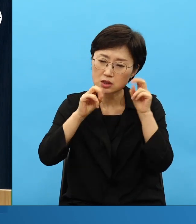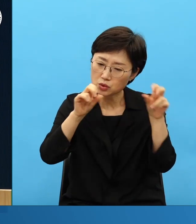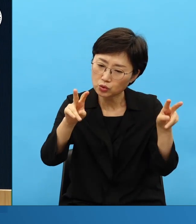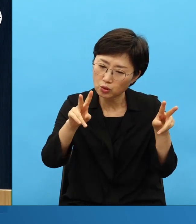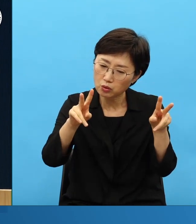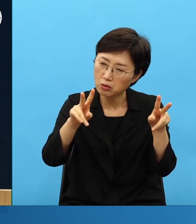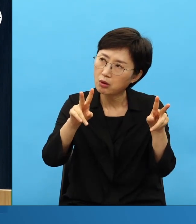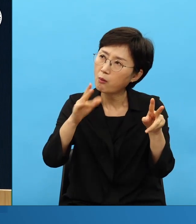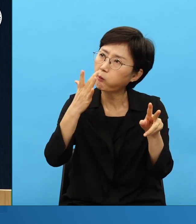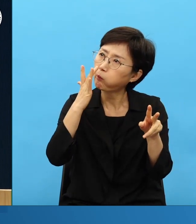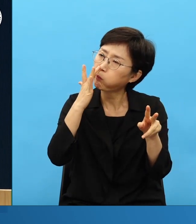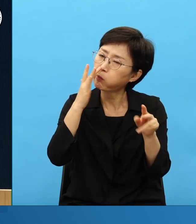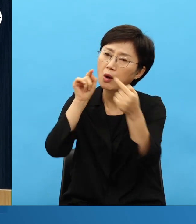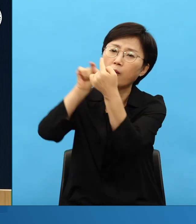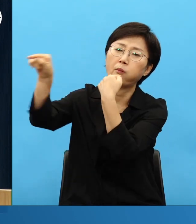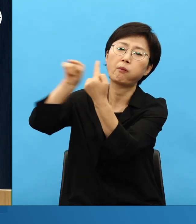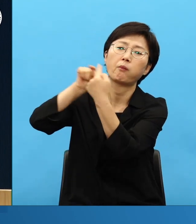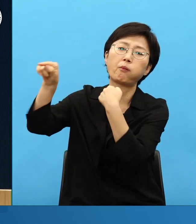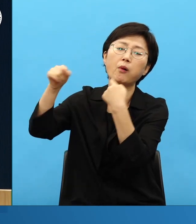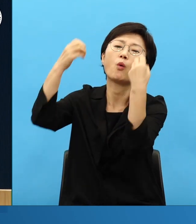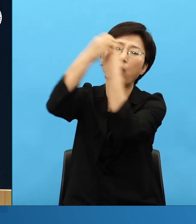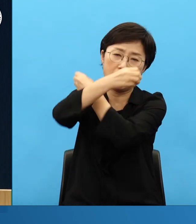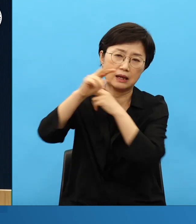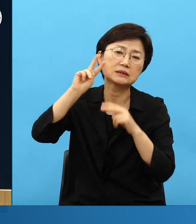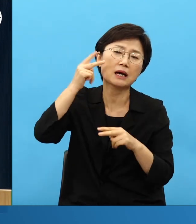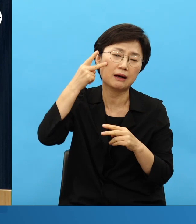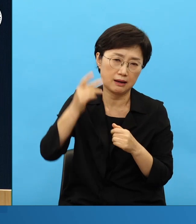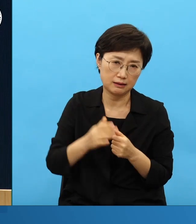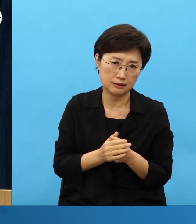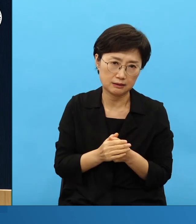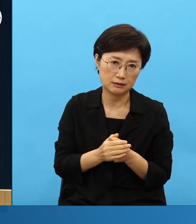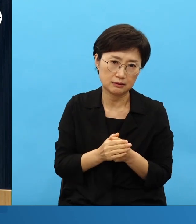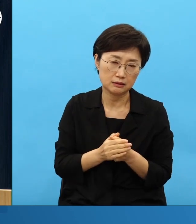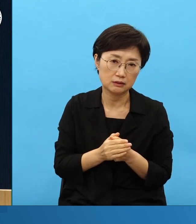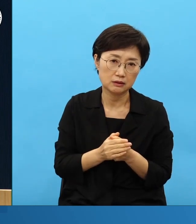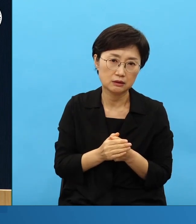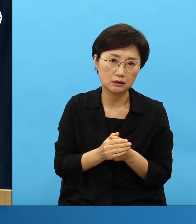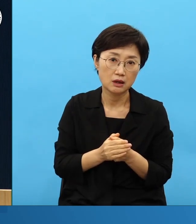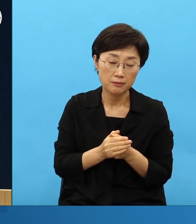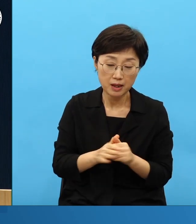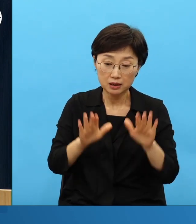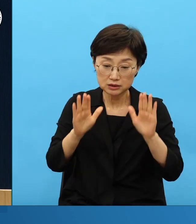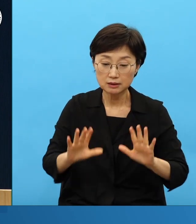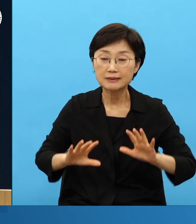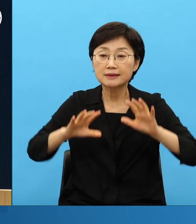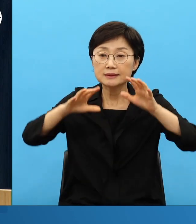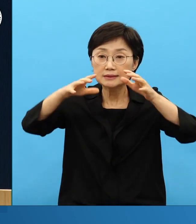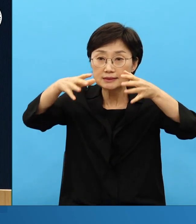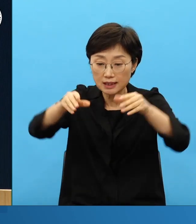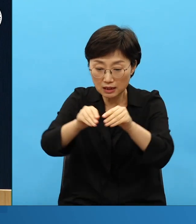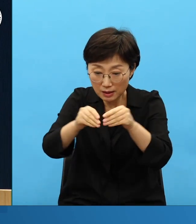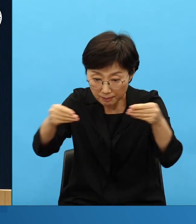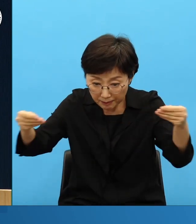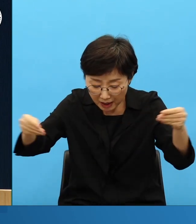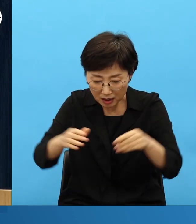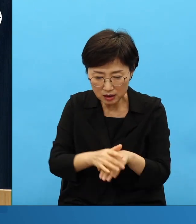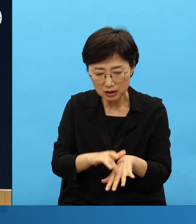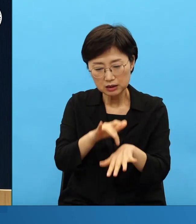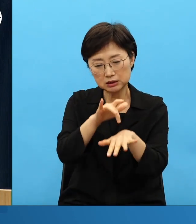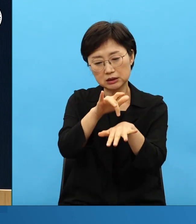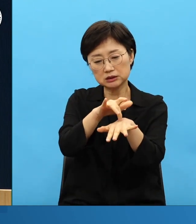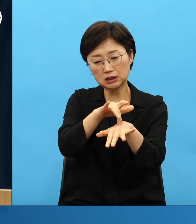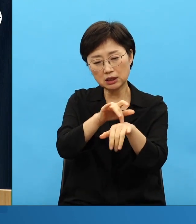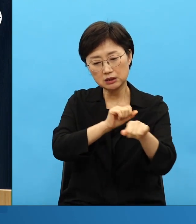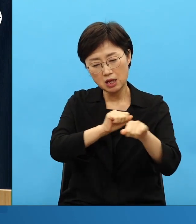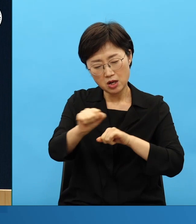all. 2부 때 나오겠습니다만 어마어마한 흑암 세력이 번지고 있는데 전도 선교를 이스라엘 민족은